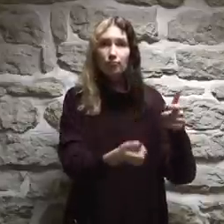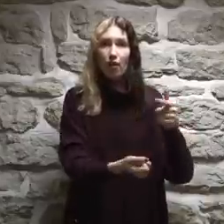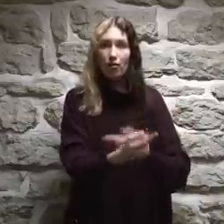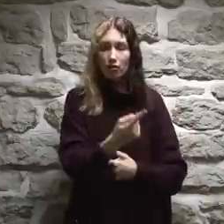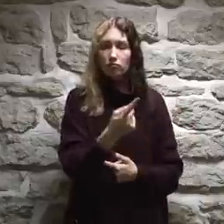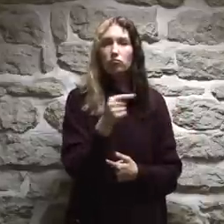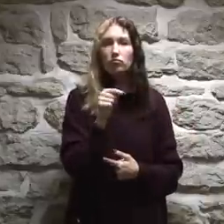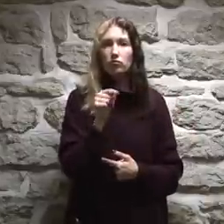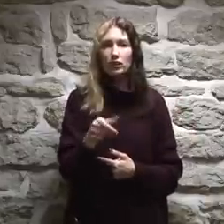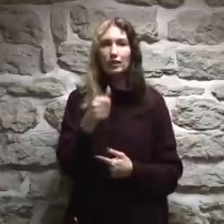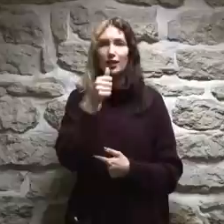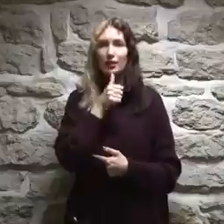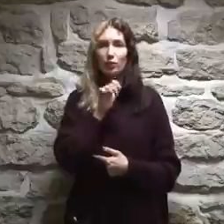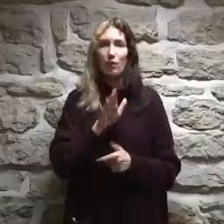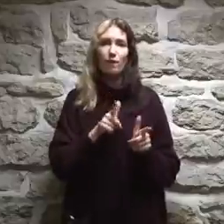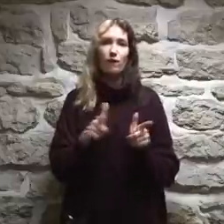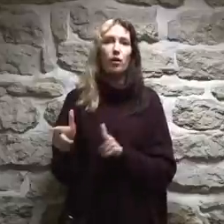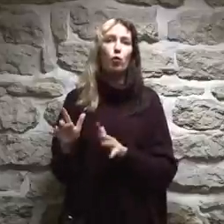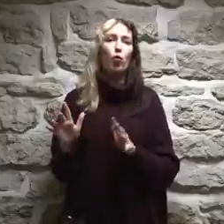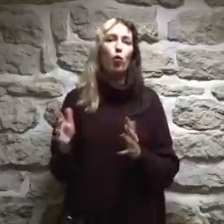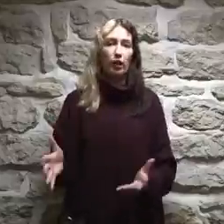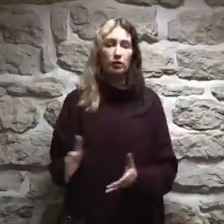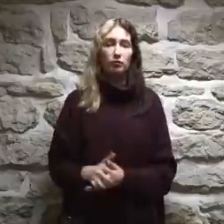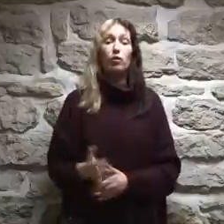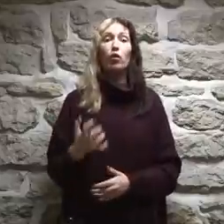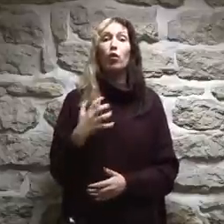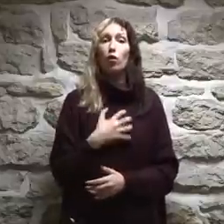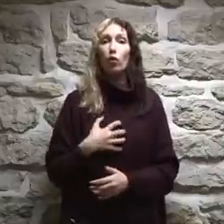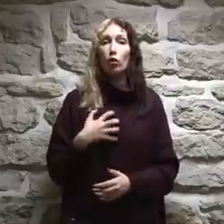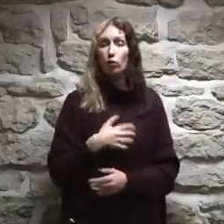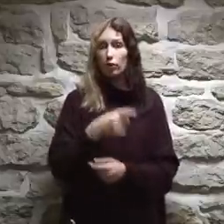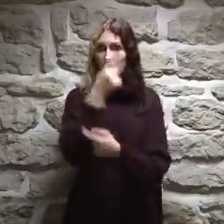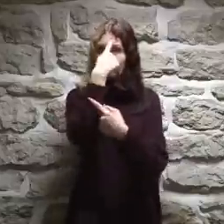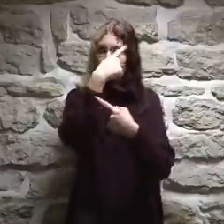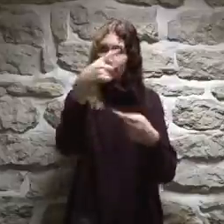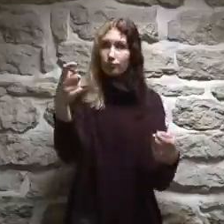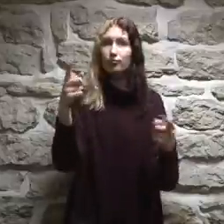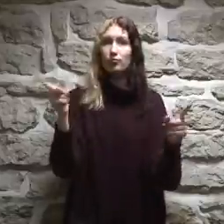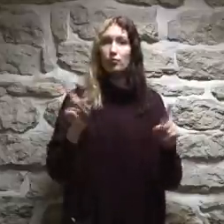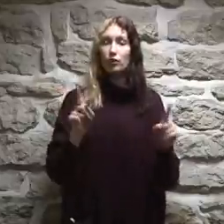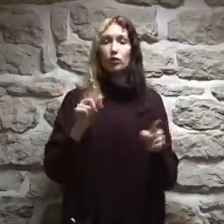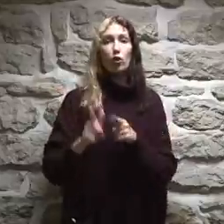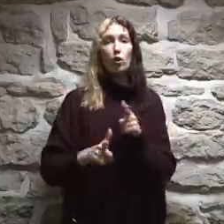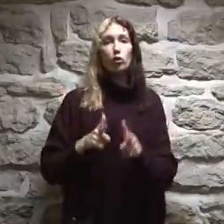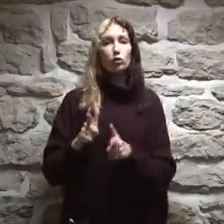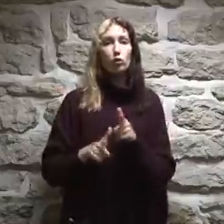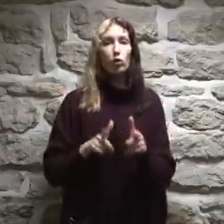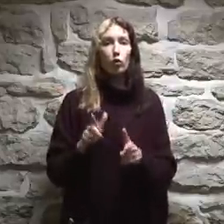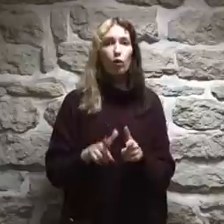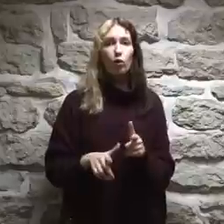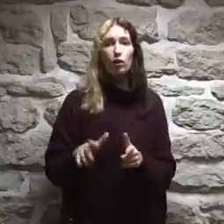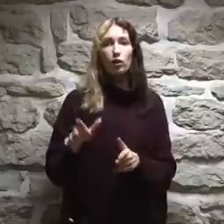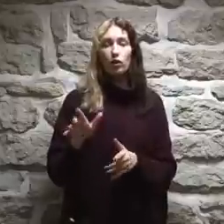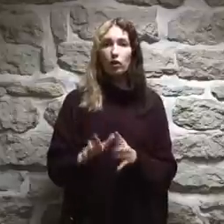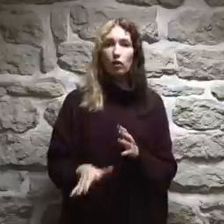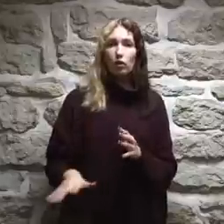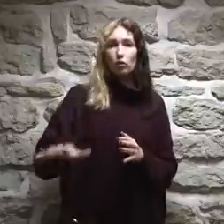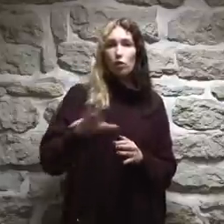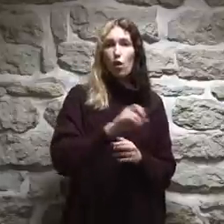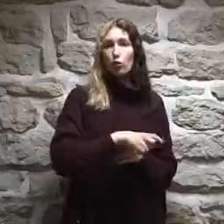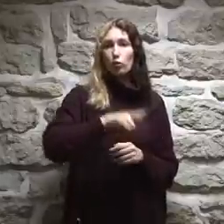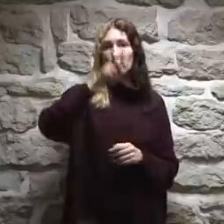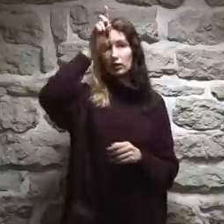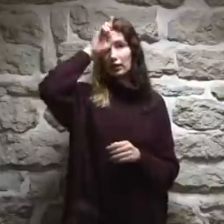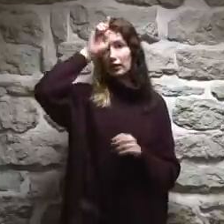suurendama. Ja oluline on siin just öelda, et me kaardistasime tegelikult kogu laiapindse